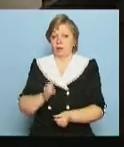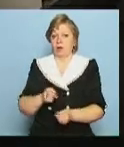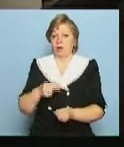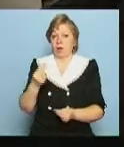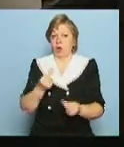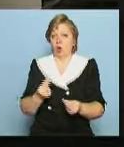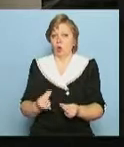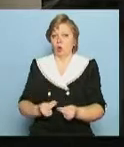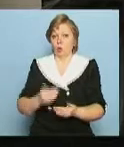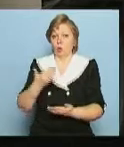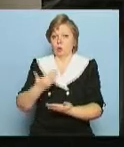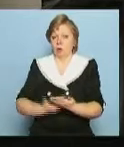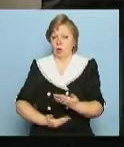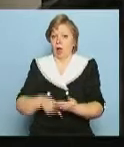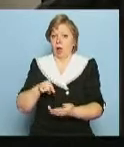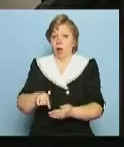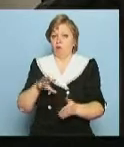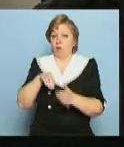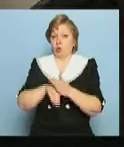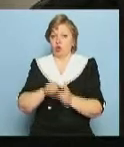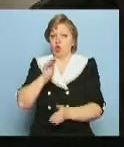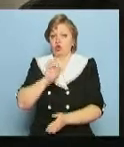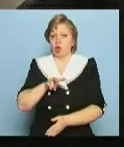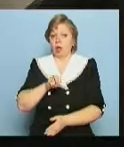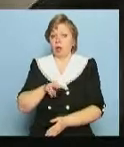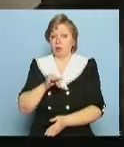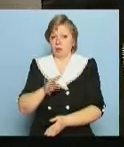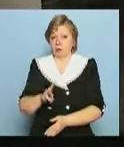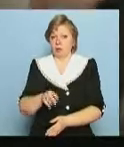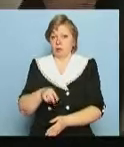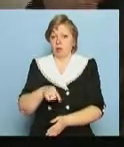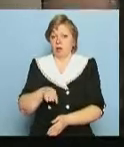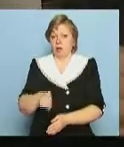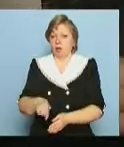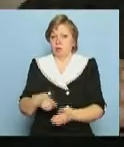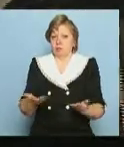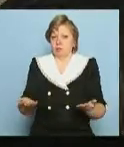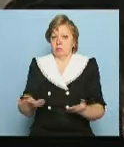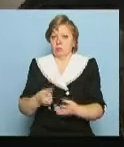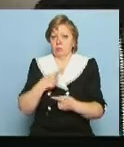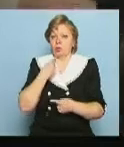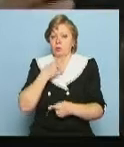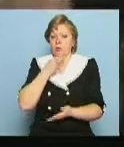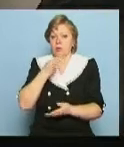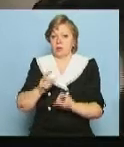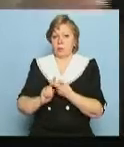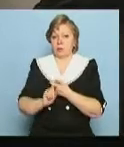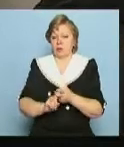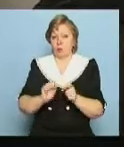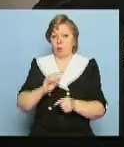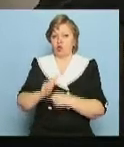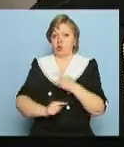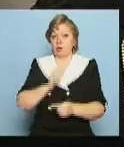Грунт состоит из желатина, понимаете? То есть это непредсказуемые последствия, которые могут сказаться через месяц,